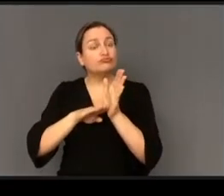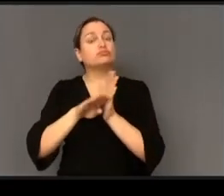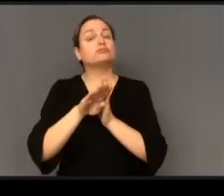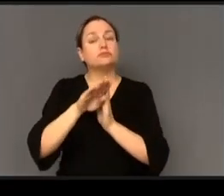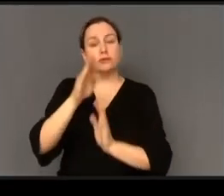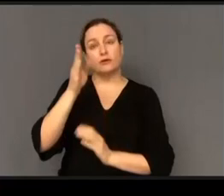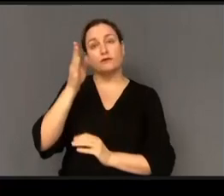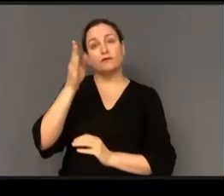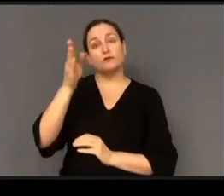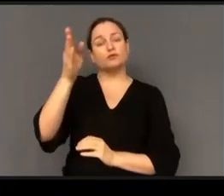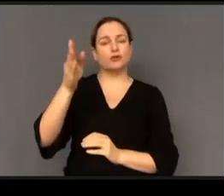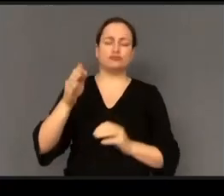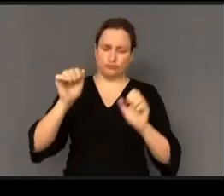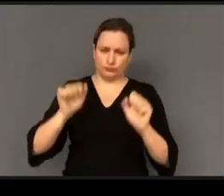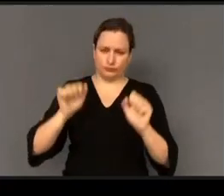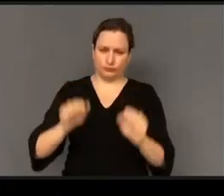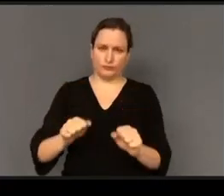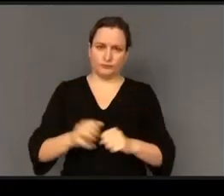جمعا